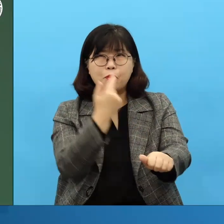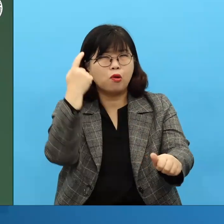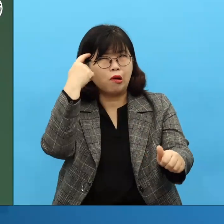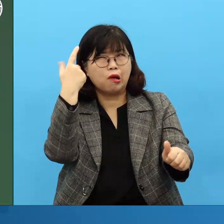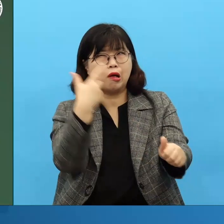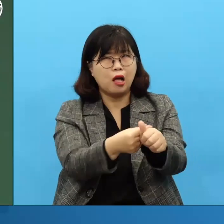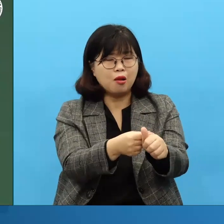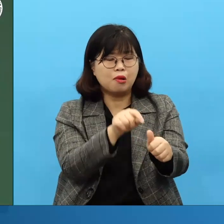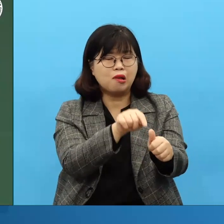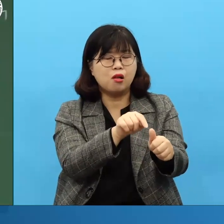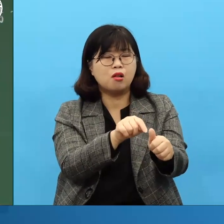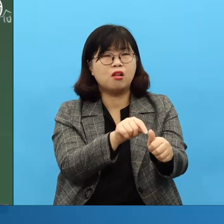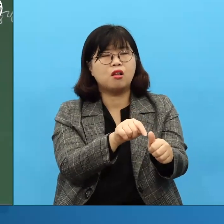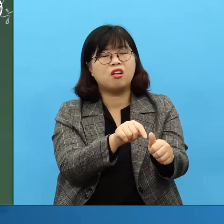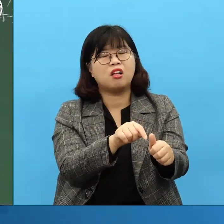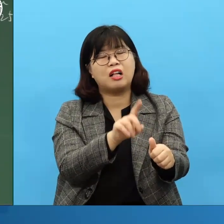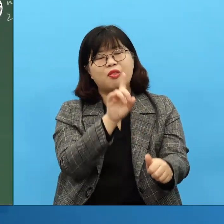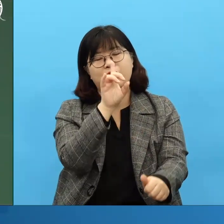이제 이게